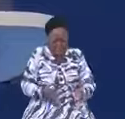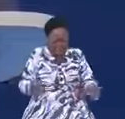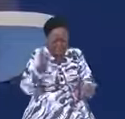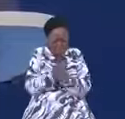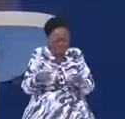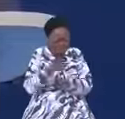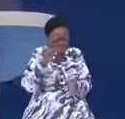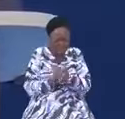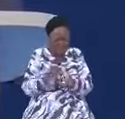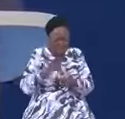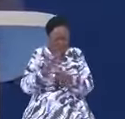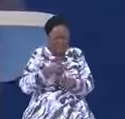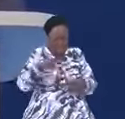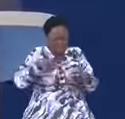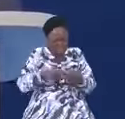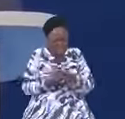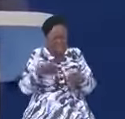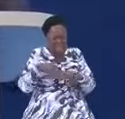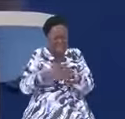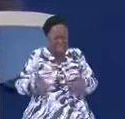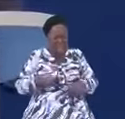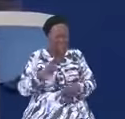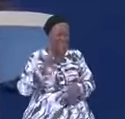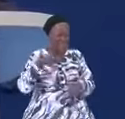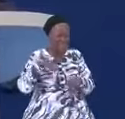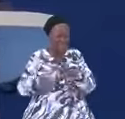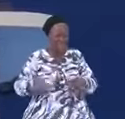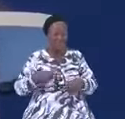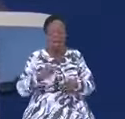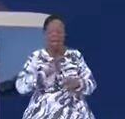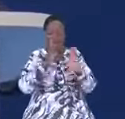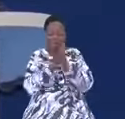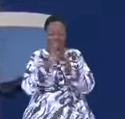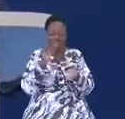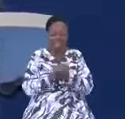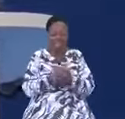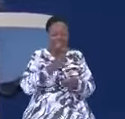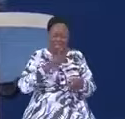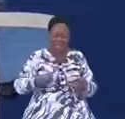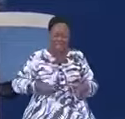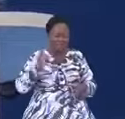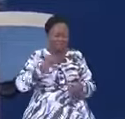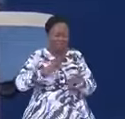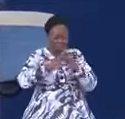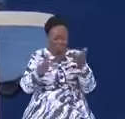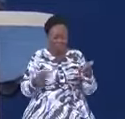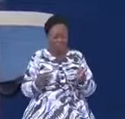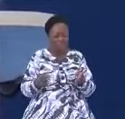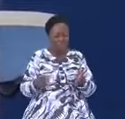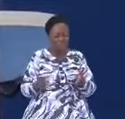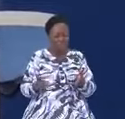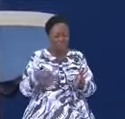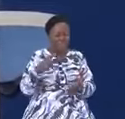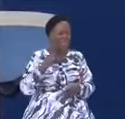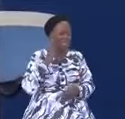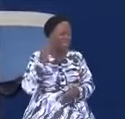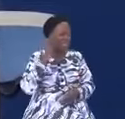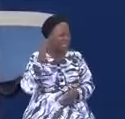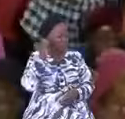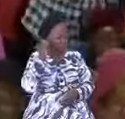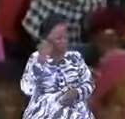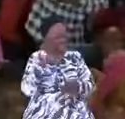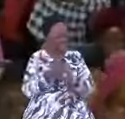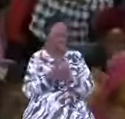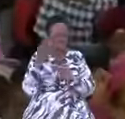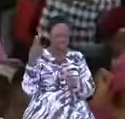ses yeux le prix ouvre les oreilles bouchées délie